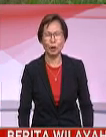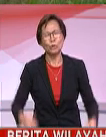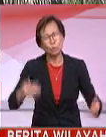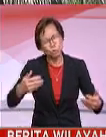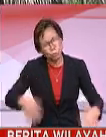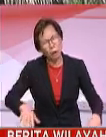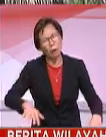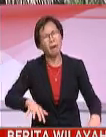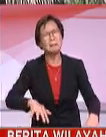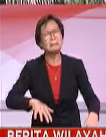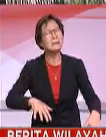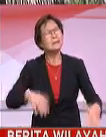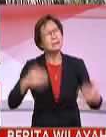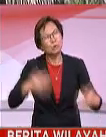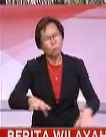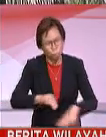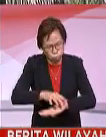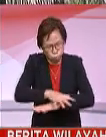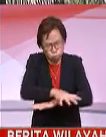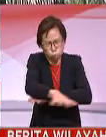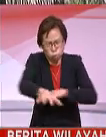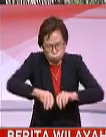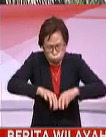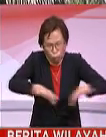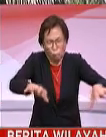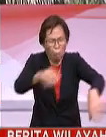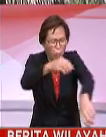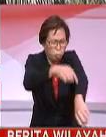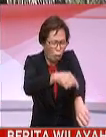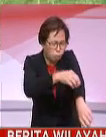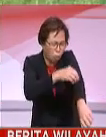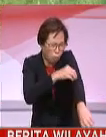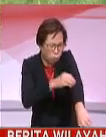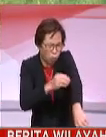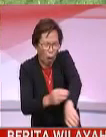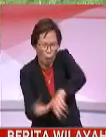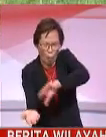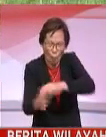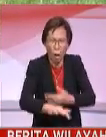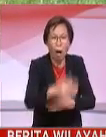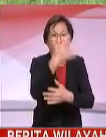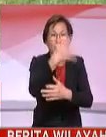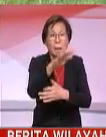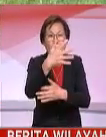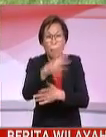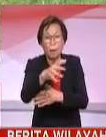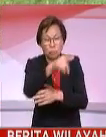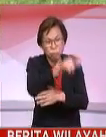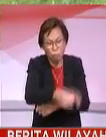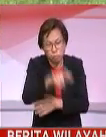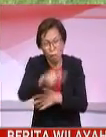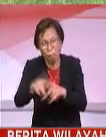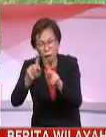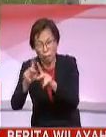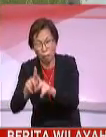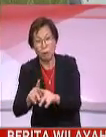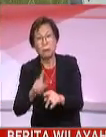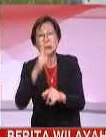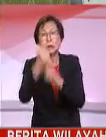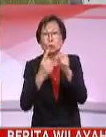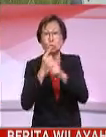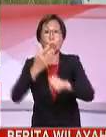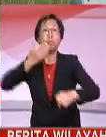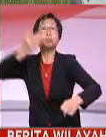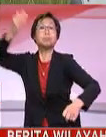Sudah hampir melupakan jangkitan wabak demam campak yang mengorbankan nyawa 15 penduduk kampung itu lebih setahun